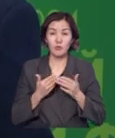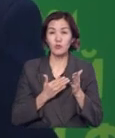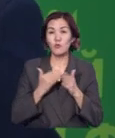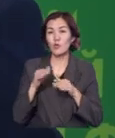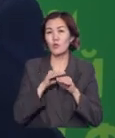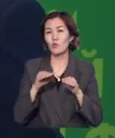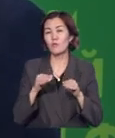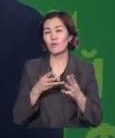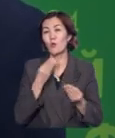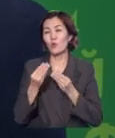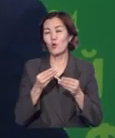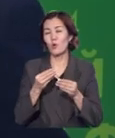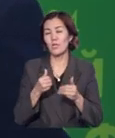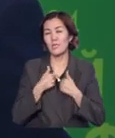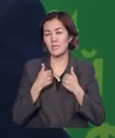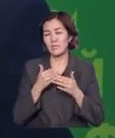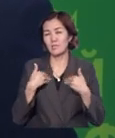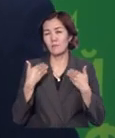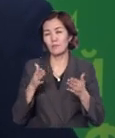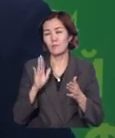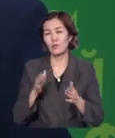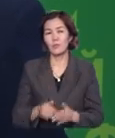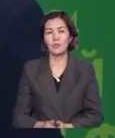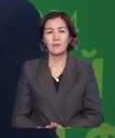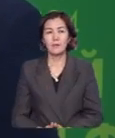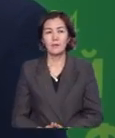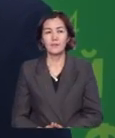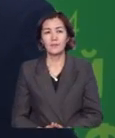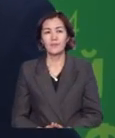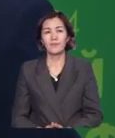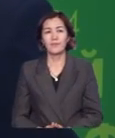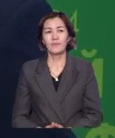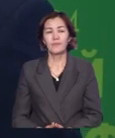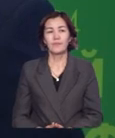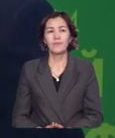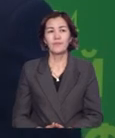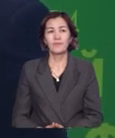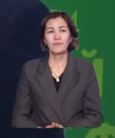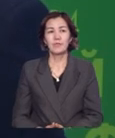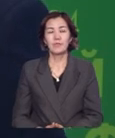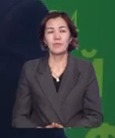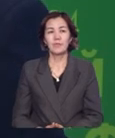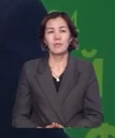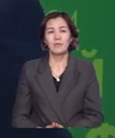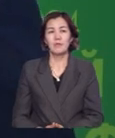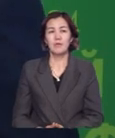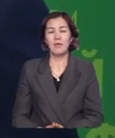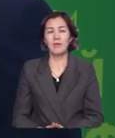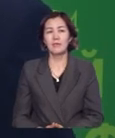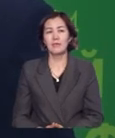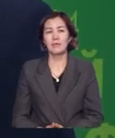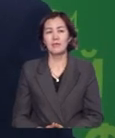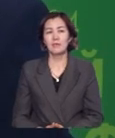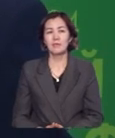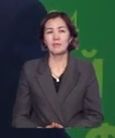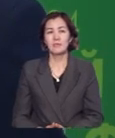деңгейде, еліміздің театрының жоғары деңгейде екенін көрсеткіміз келеді. Біздің де бұл жерде мойын бұру